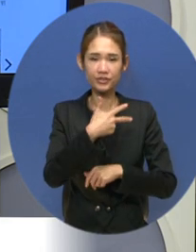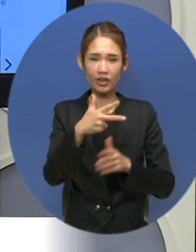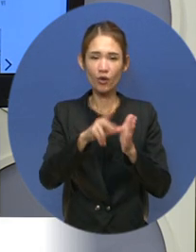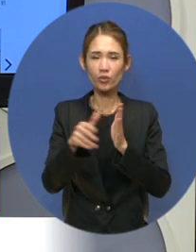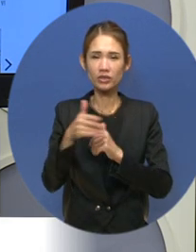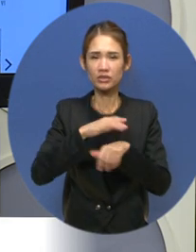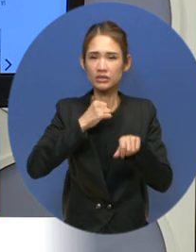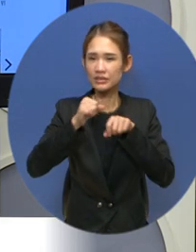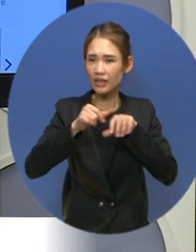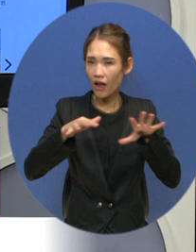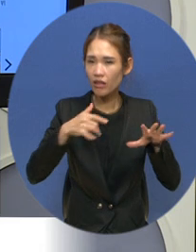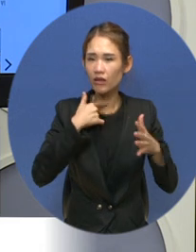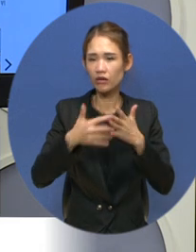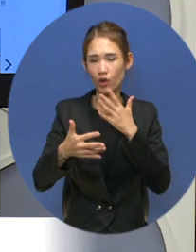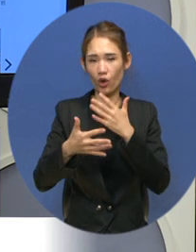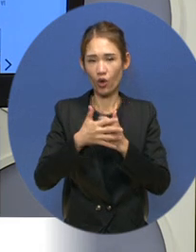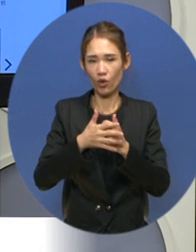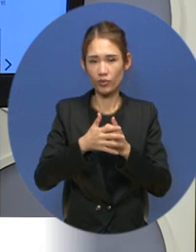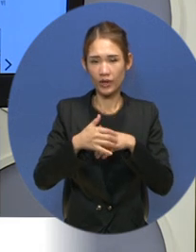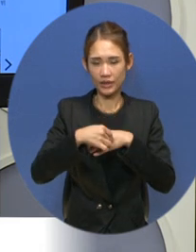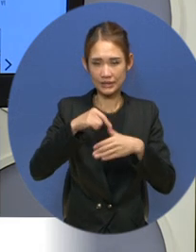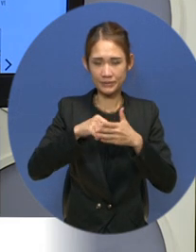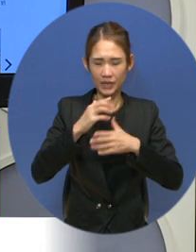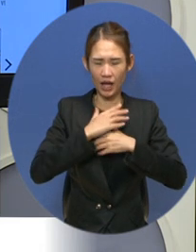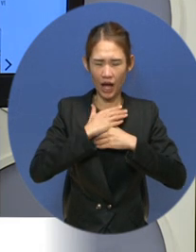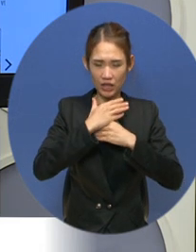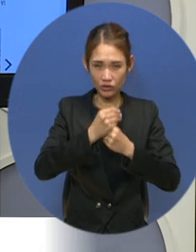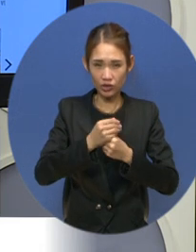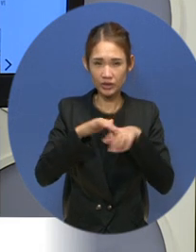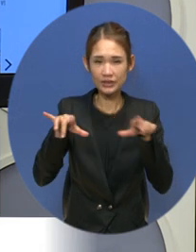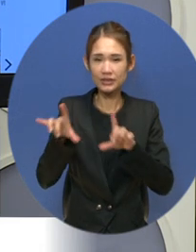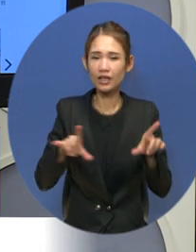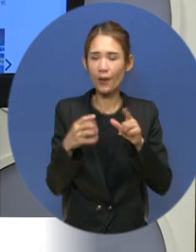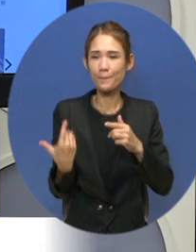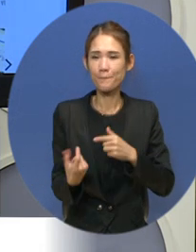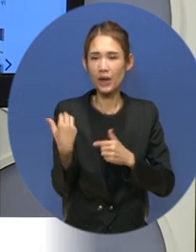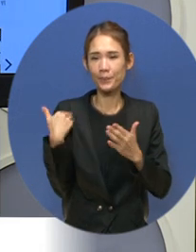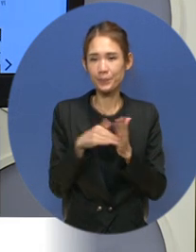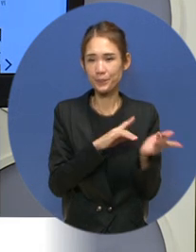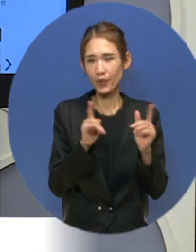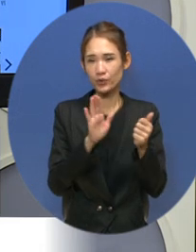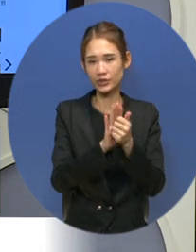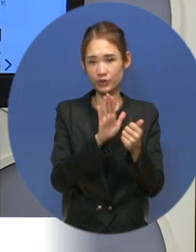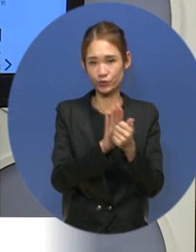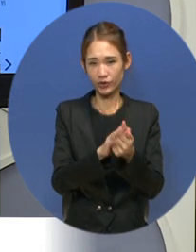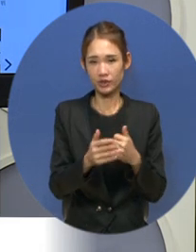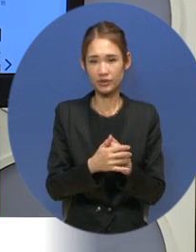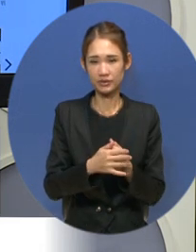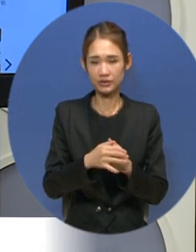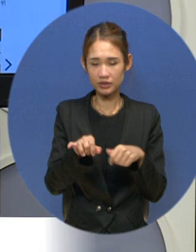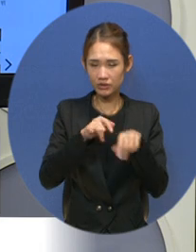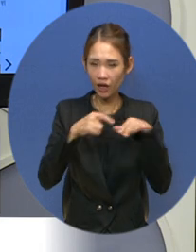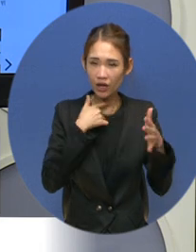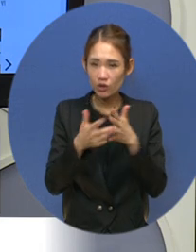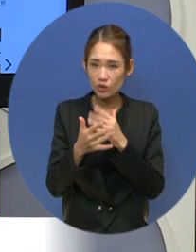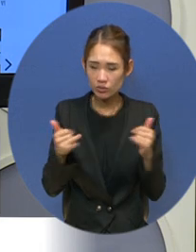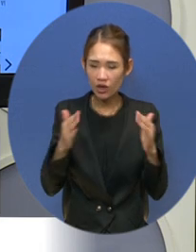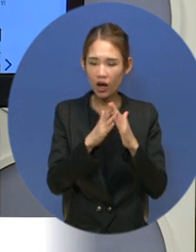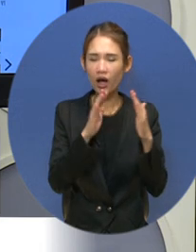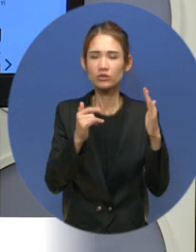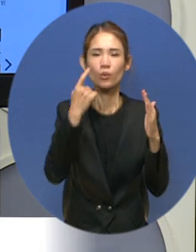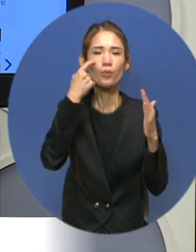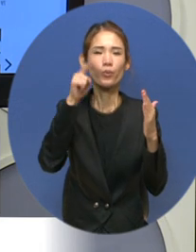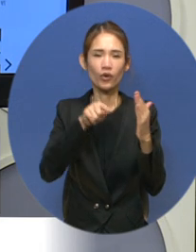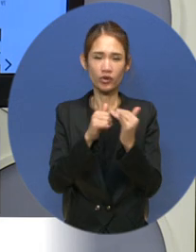재난 경험자들의 심리적 안정과 일상 생활 조기 복귀 를 지원하고 있으며 재난 경험자의 가족과